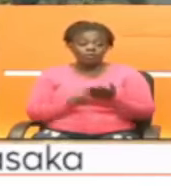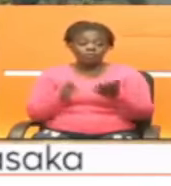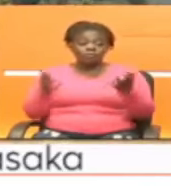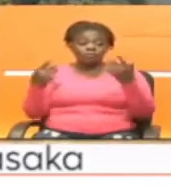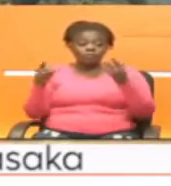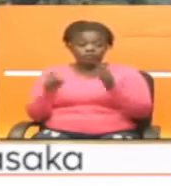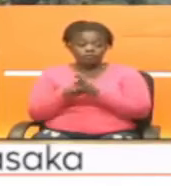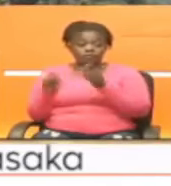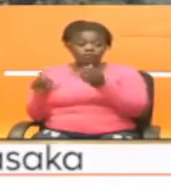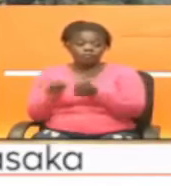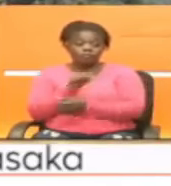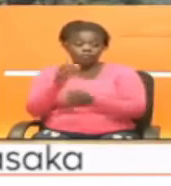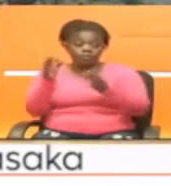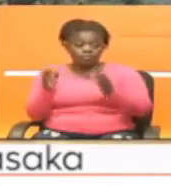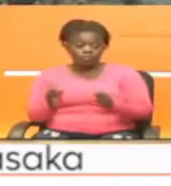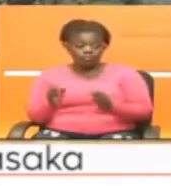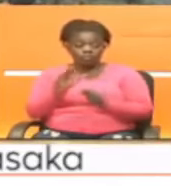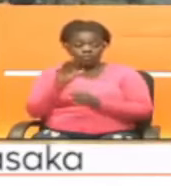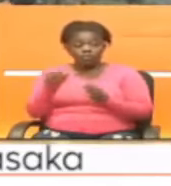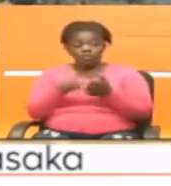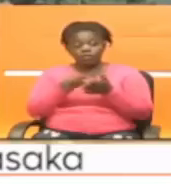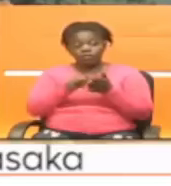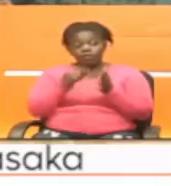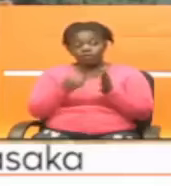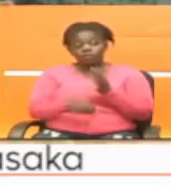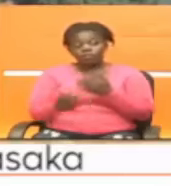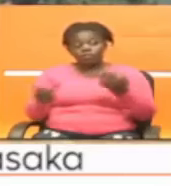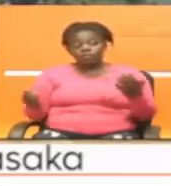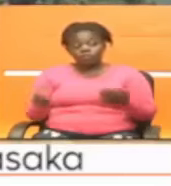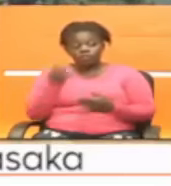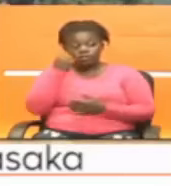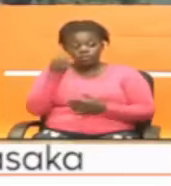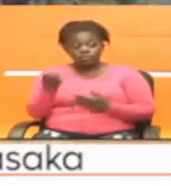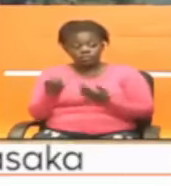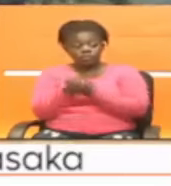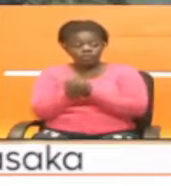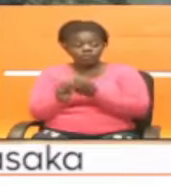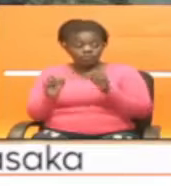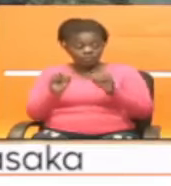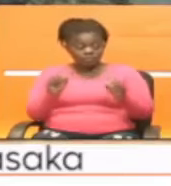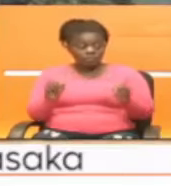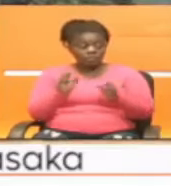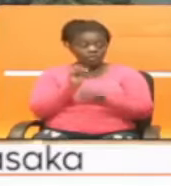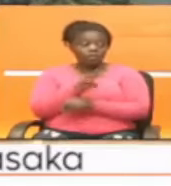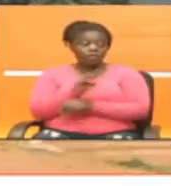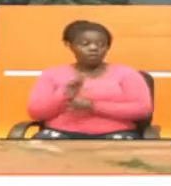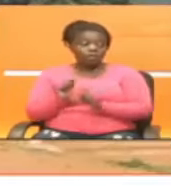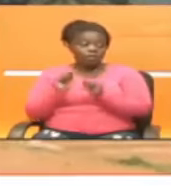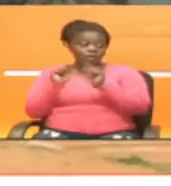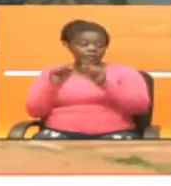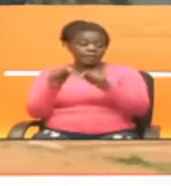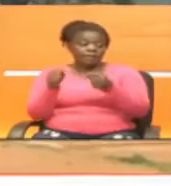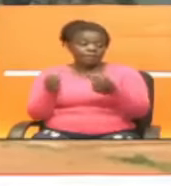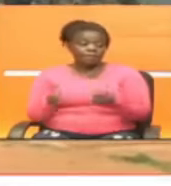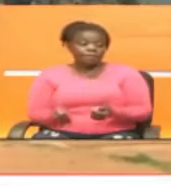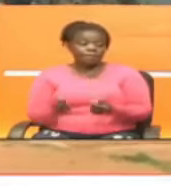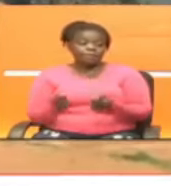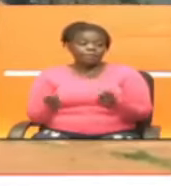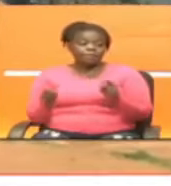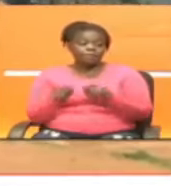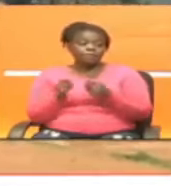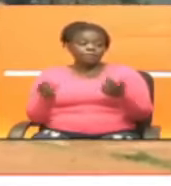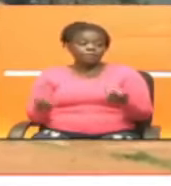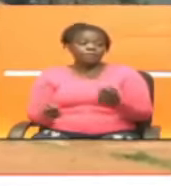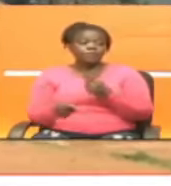mu gwane bonone ebintu byonna ebibye kitegeeza naye waali tajja kubeera seefu. So tumuwa amagezi ajje awere nembe